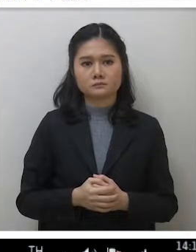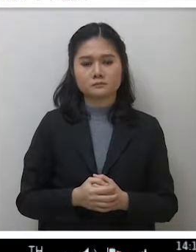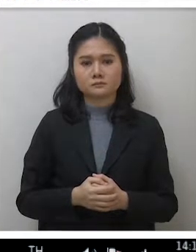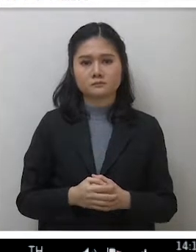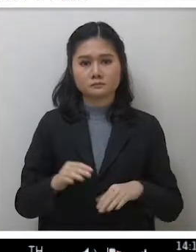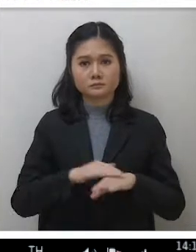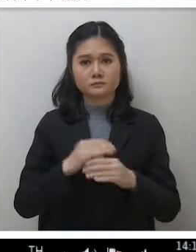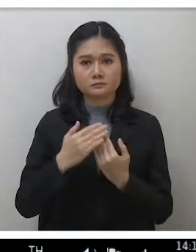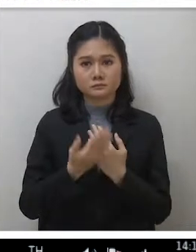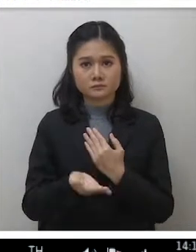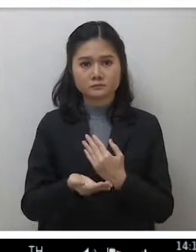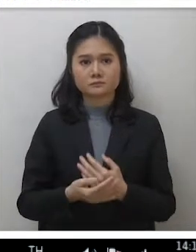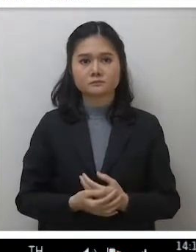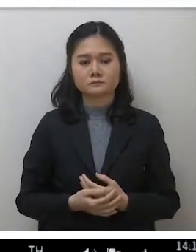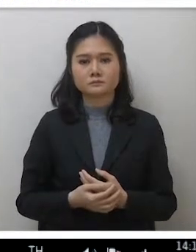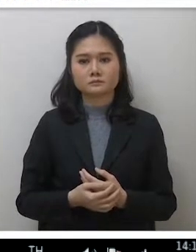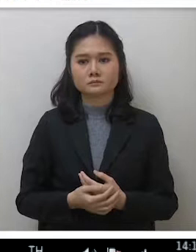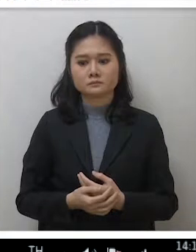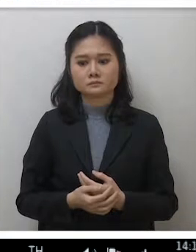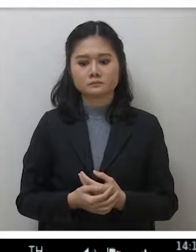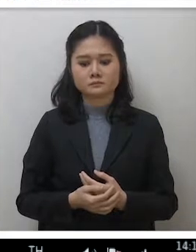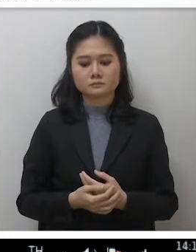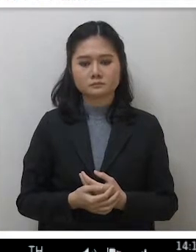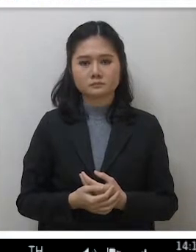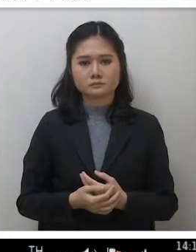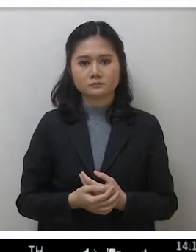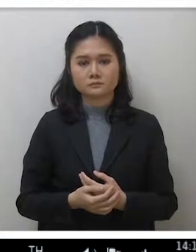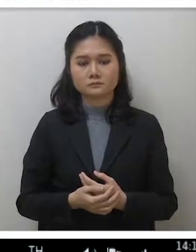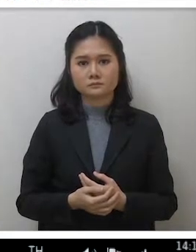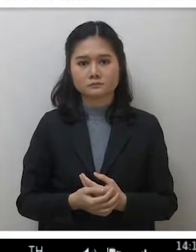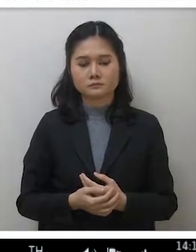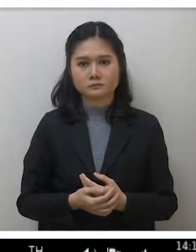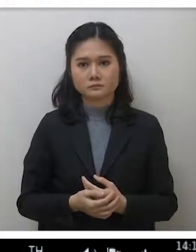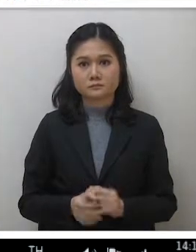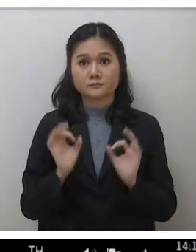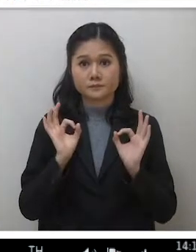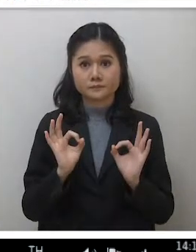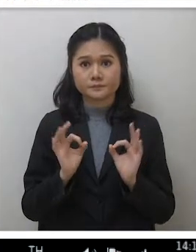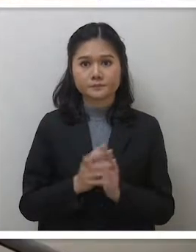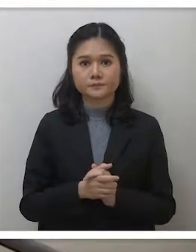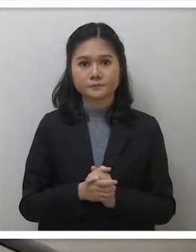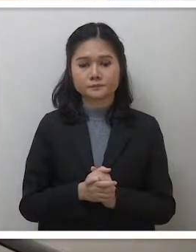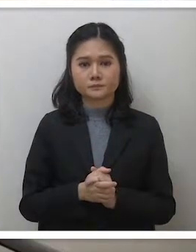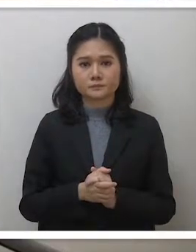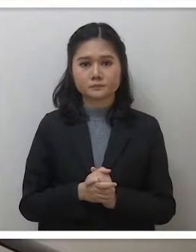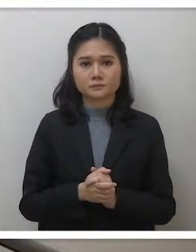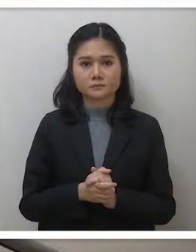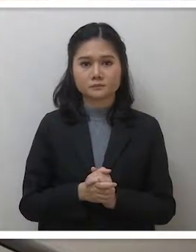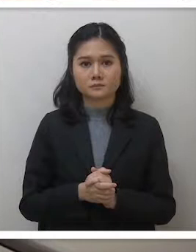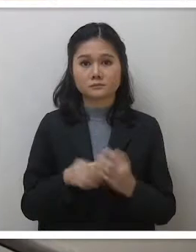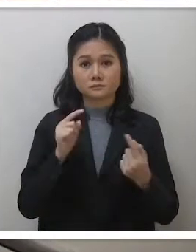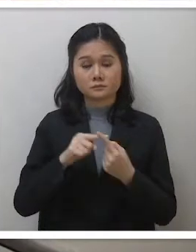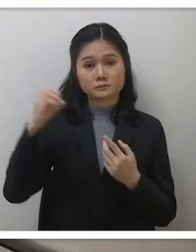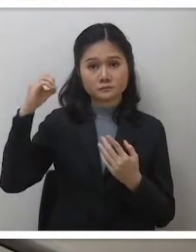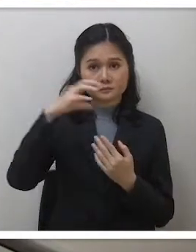ผิวเงาโอเค ต่อไปส่วนที่เป็นด้าน